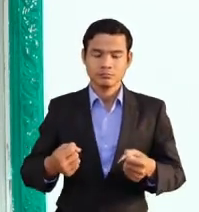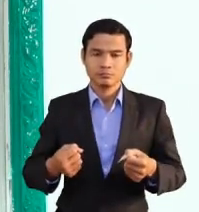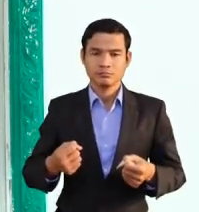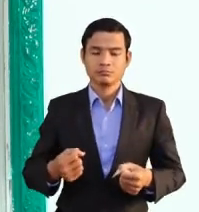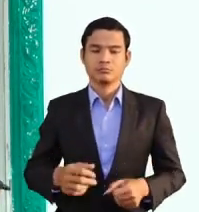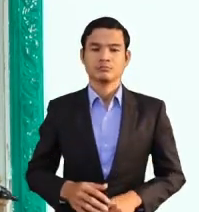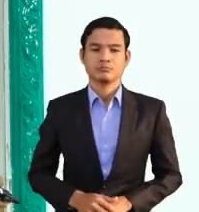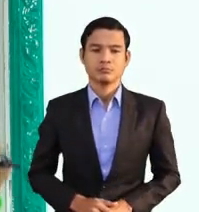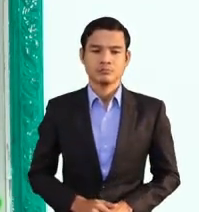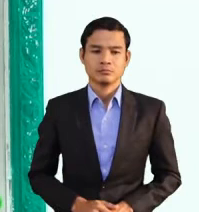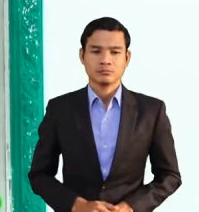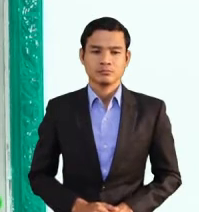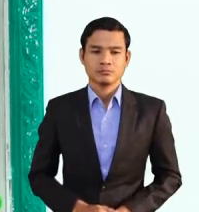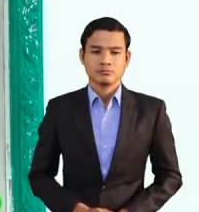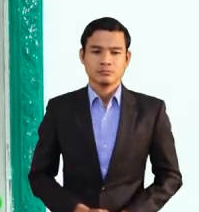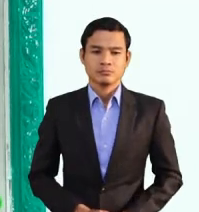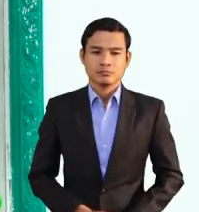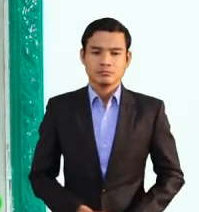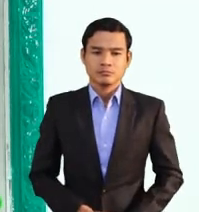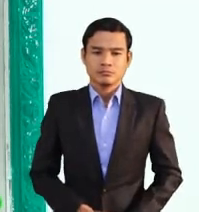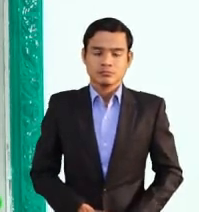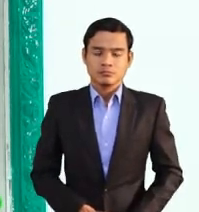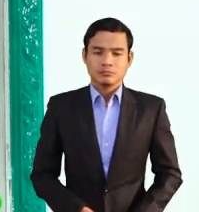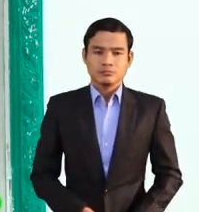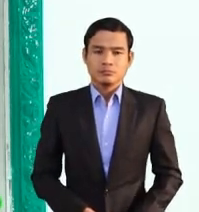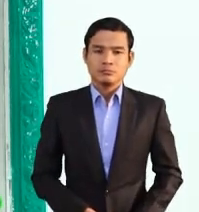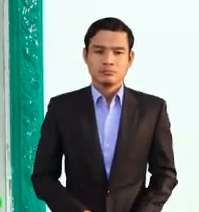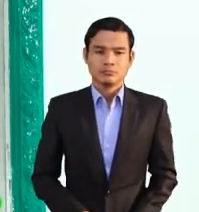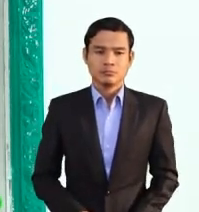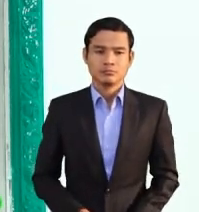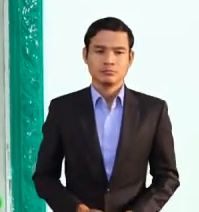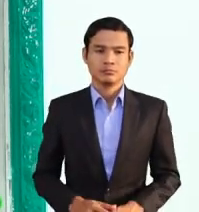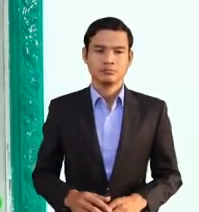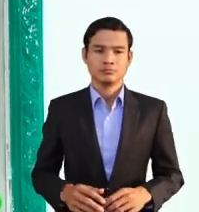dồn cha đá rật dồn